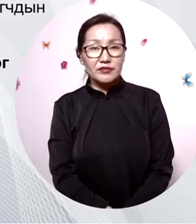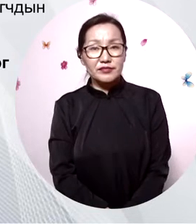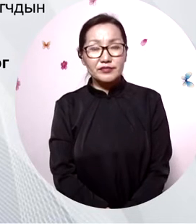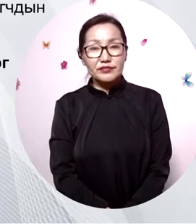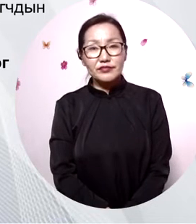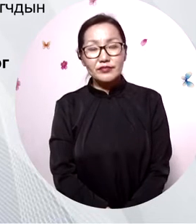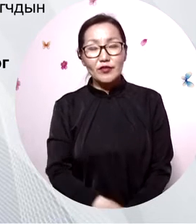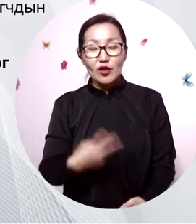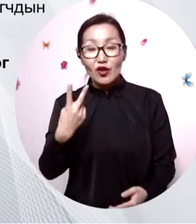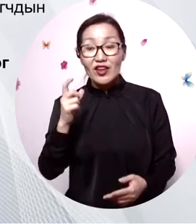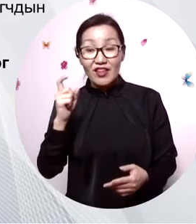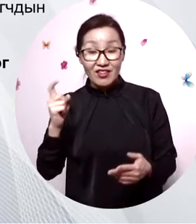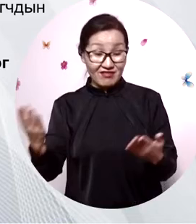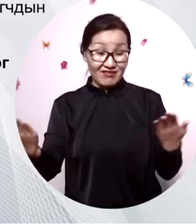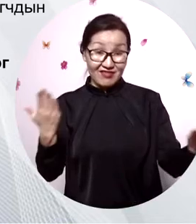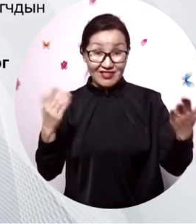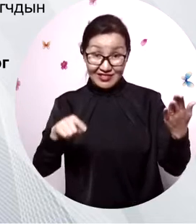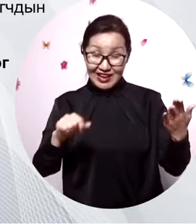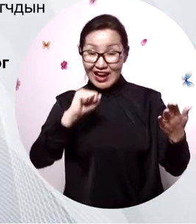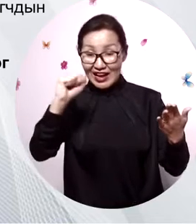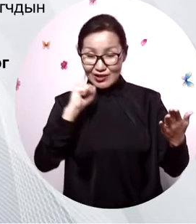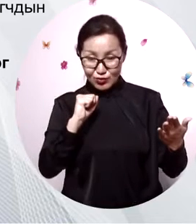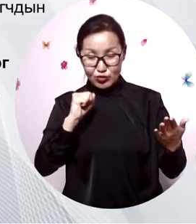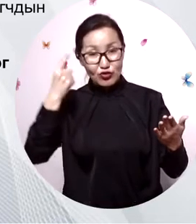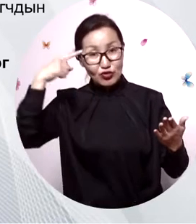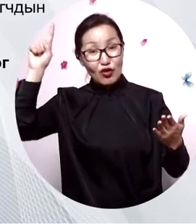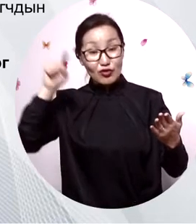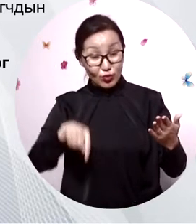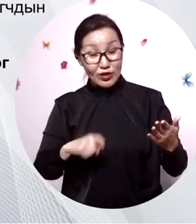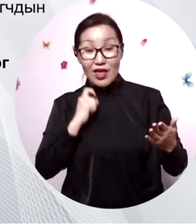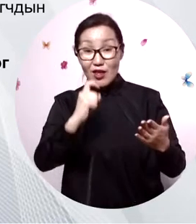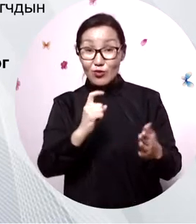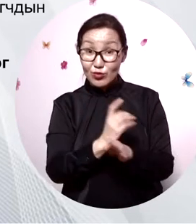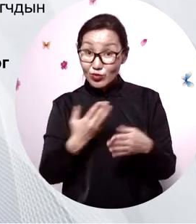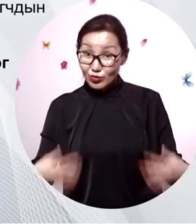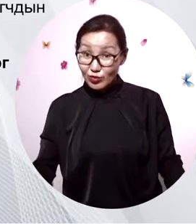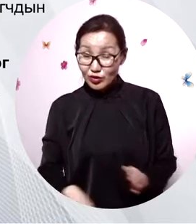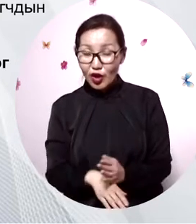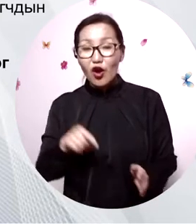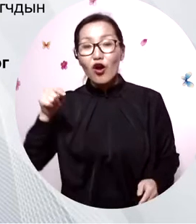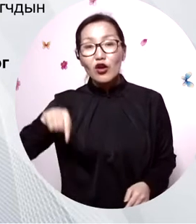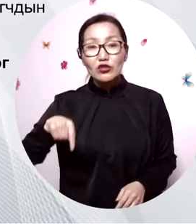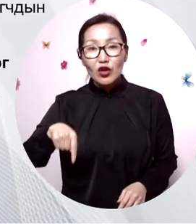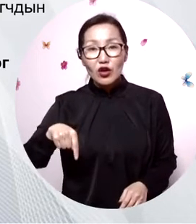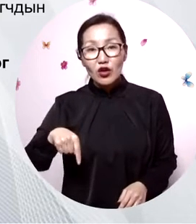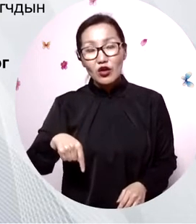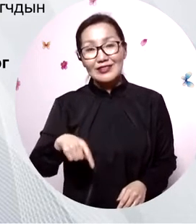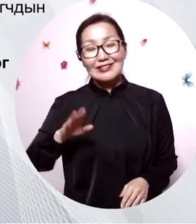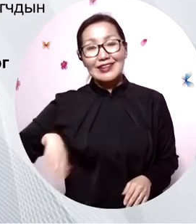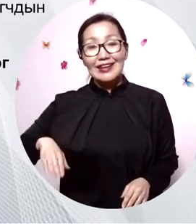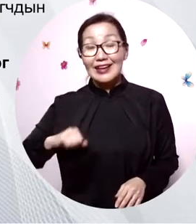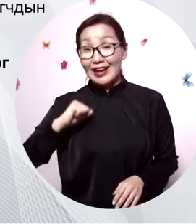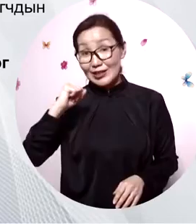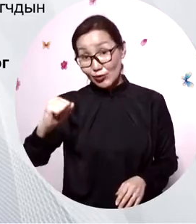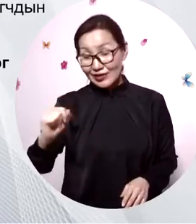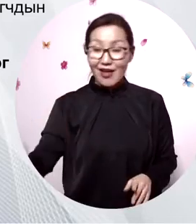За ингээд цөмөрөө хоёр их дээрээ асуулт зохиож түүндээ хариулсан. За тэгвэл одоо